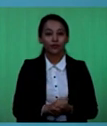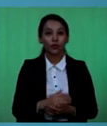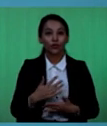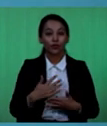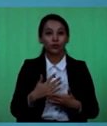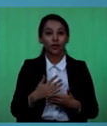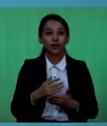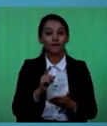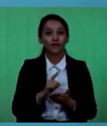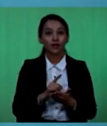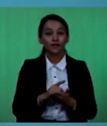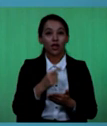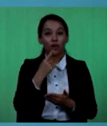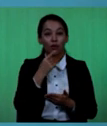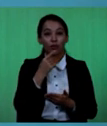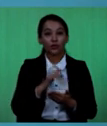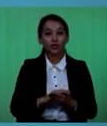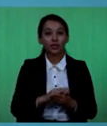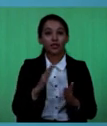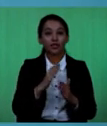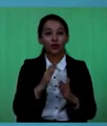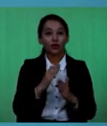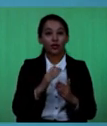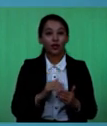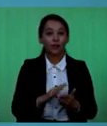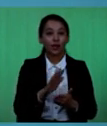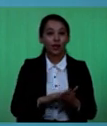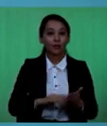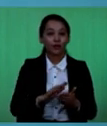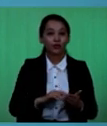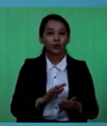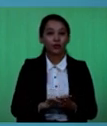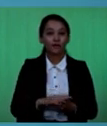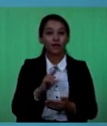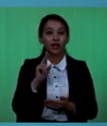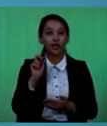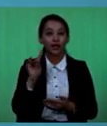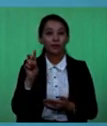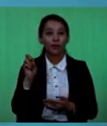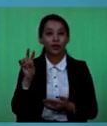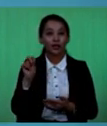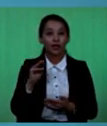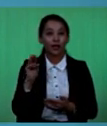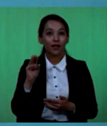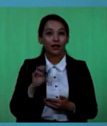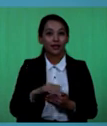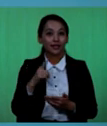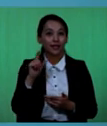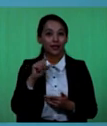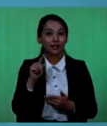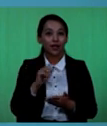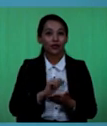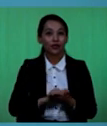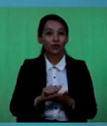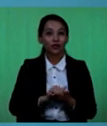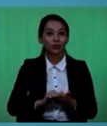O'pkaning vazifasi qonni kislorodga to'yintirish va karbonat angidriddan tozalab turishdan iborat